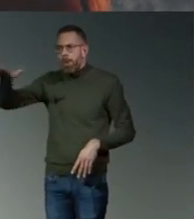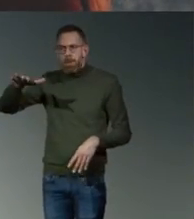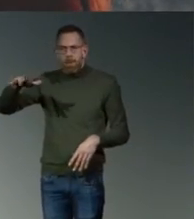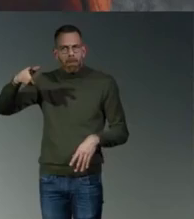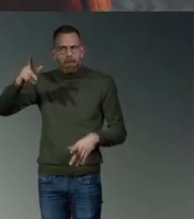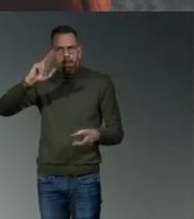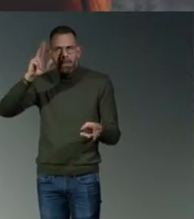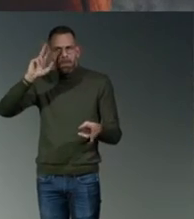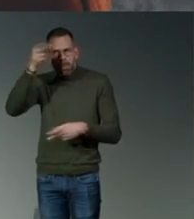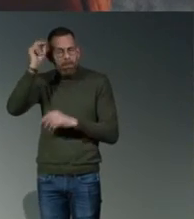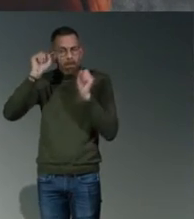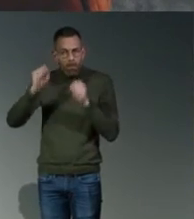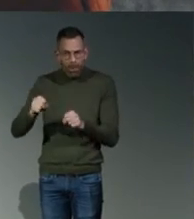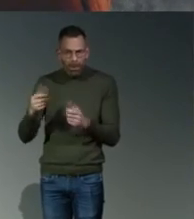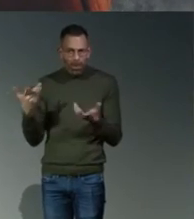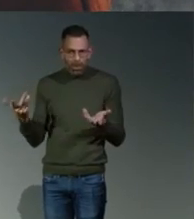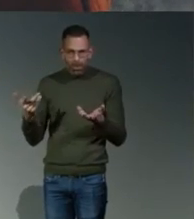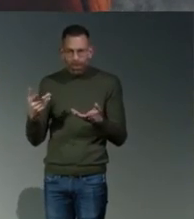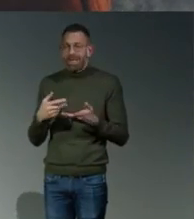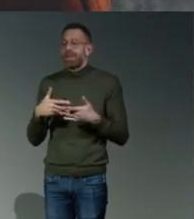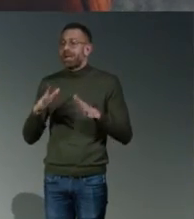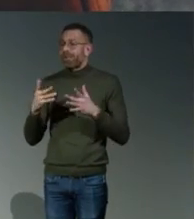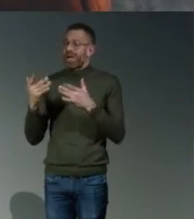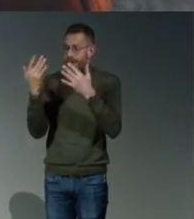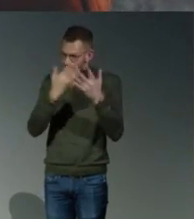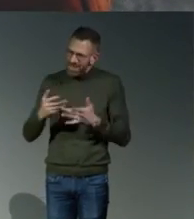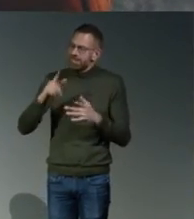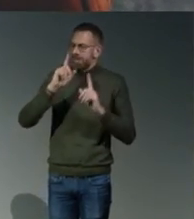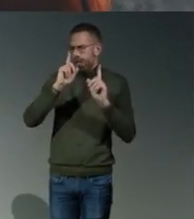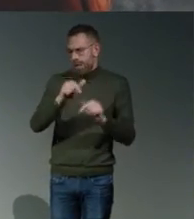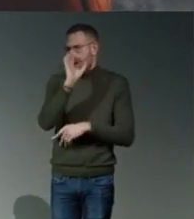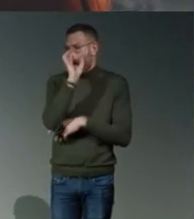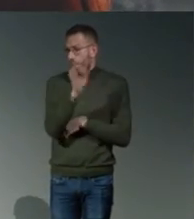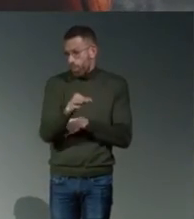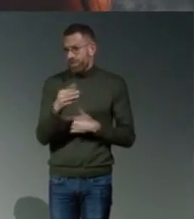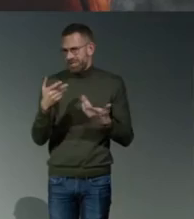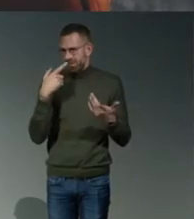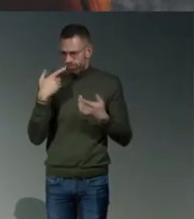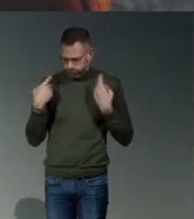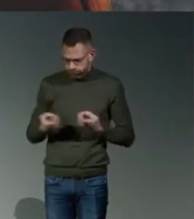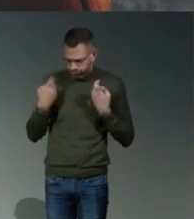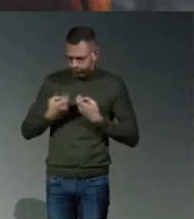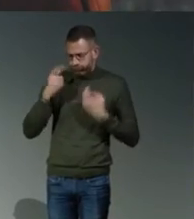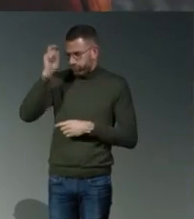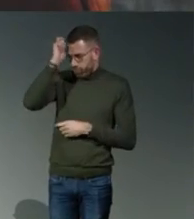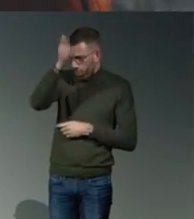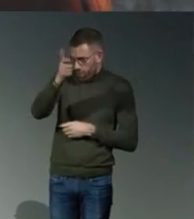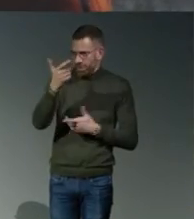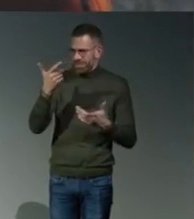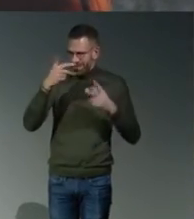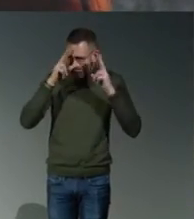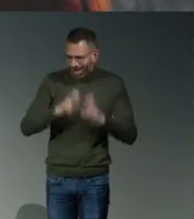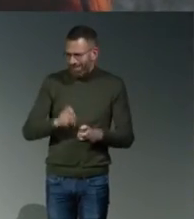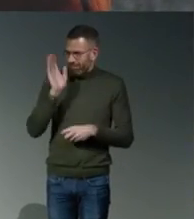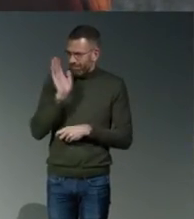et logique. Donc... c'est vrai que les mathématiques prédominent parce que ça vous exerce à une certaine logique